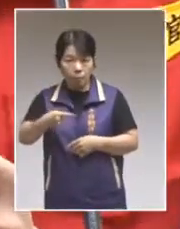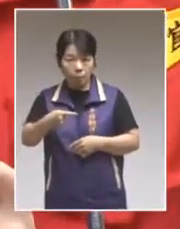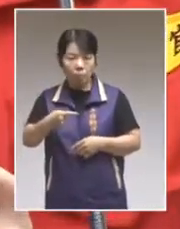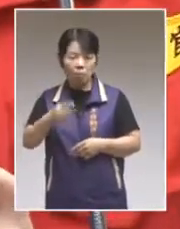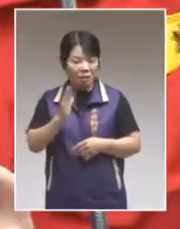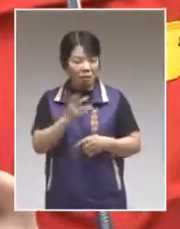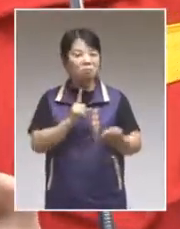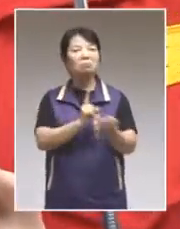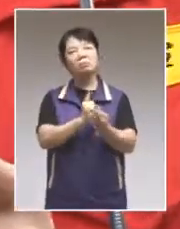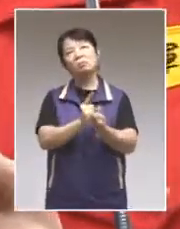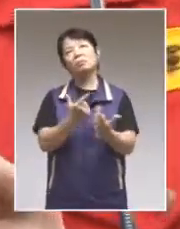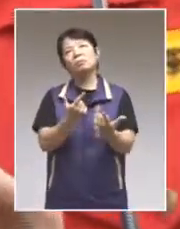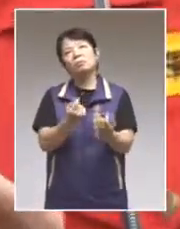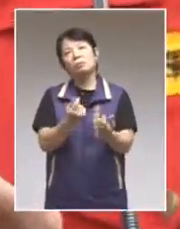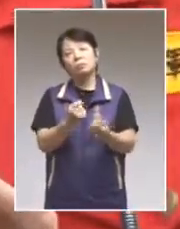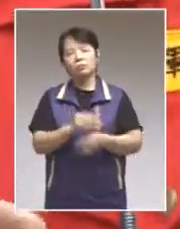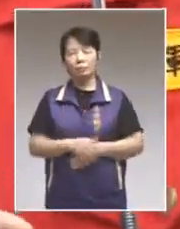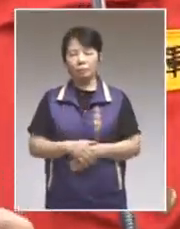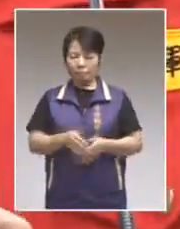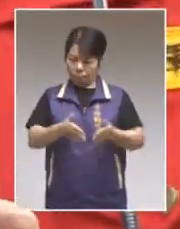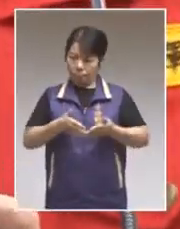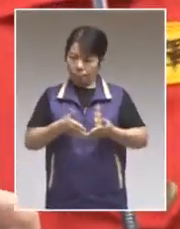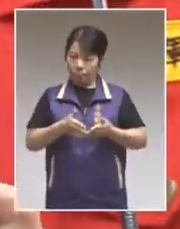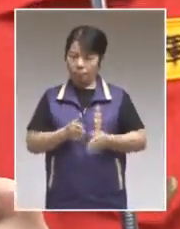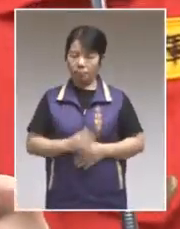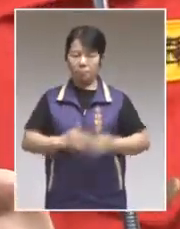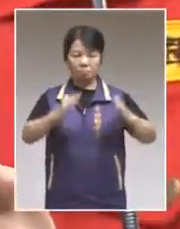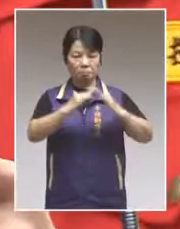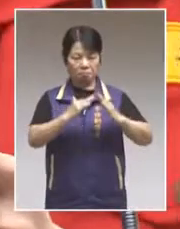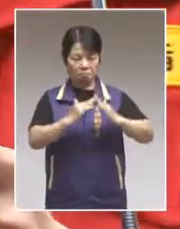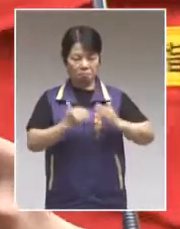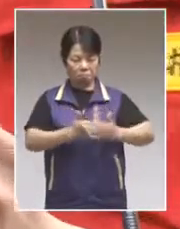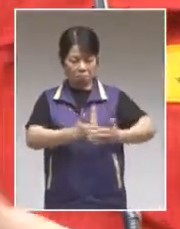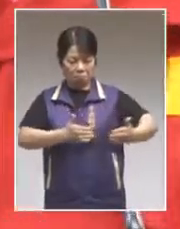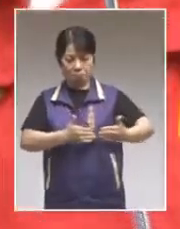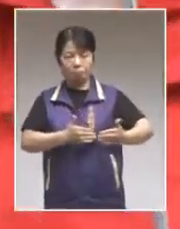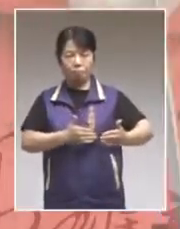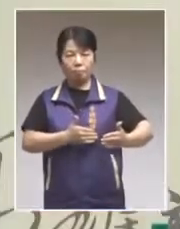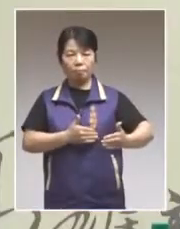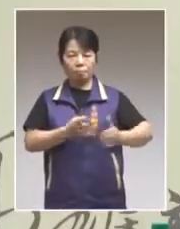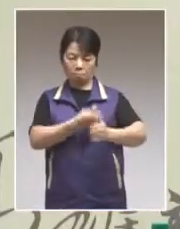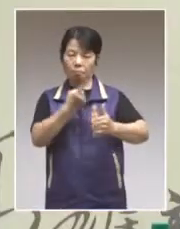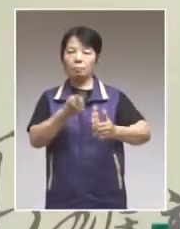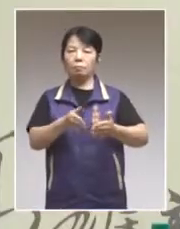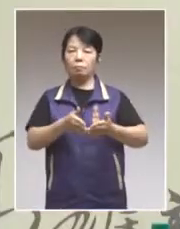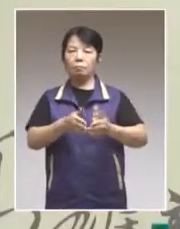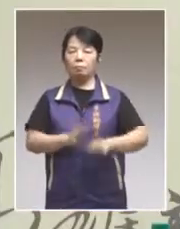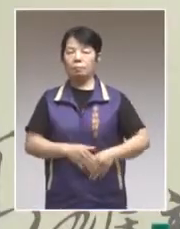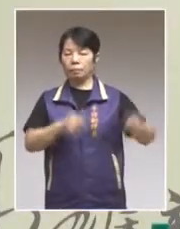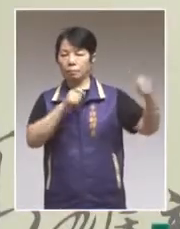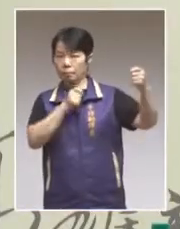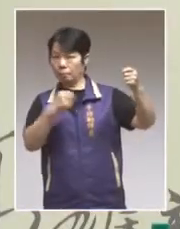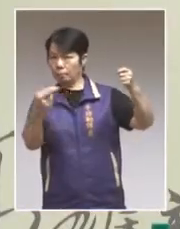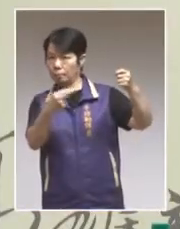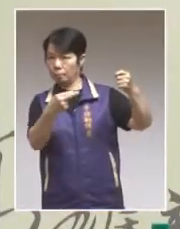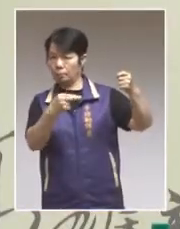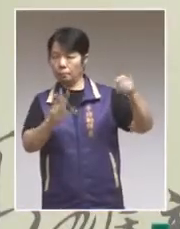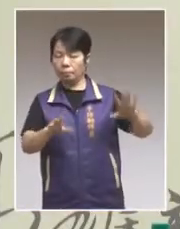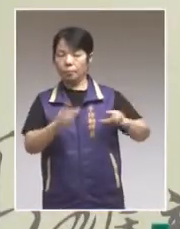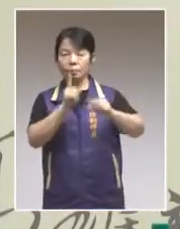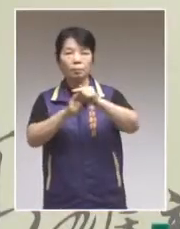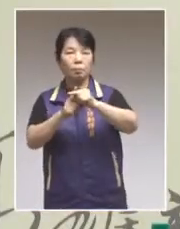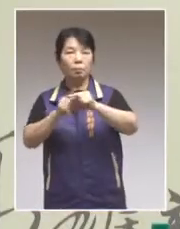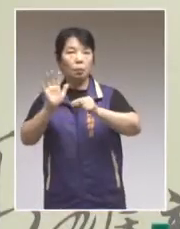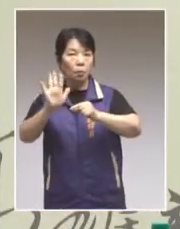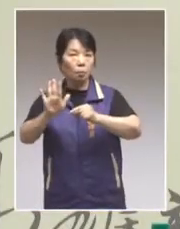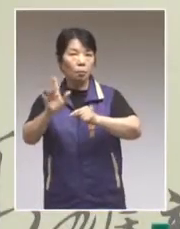须啊来进行啊这个居家的隔离，好，那这张图呢，中间还有一